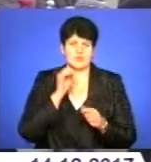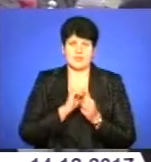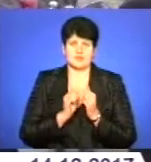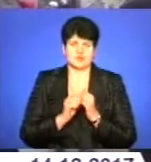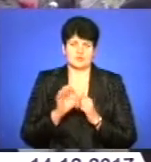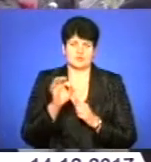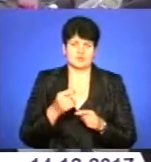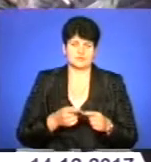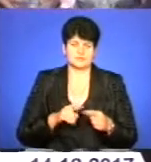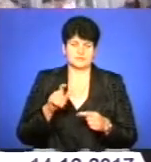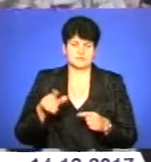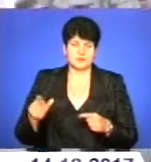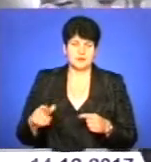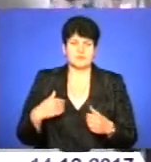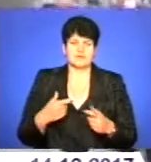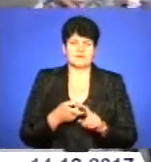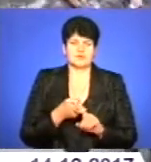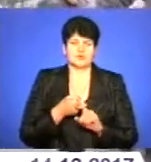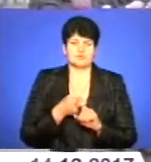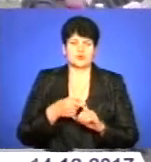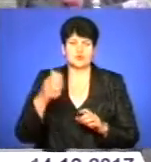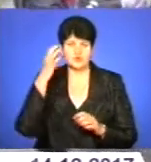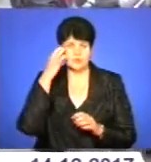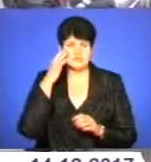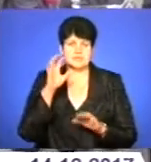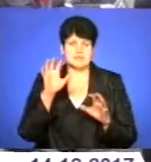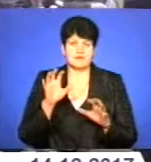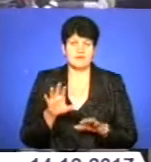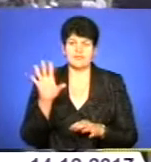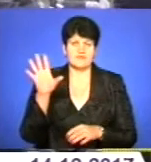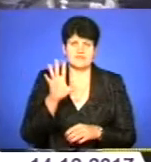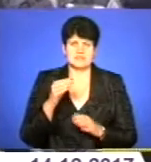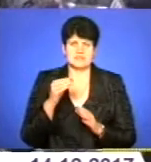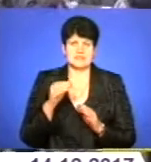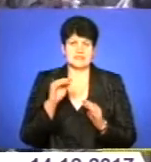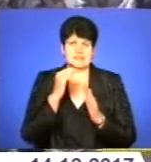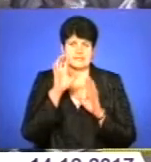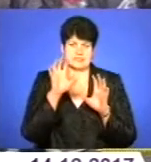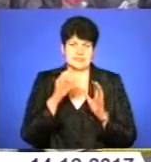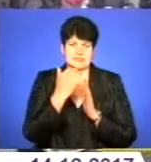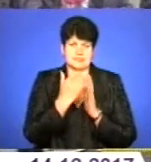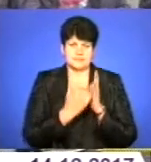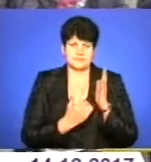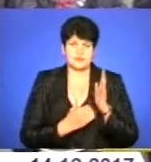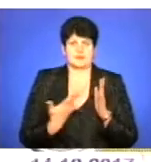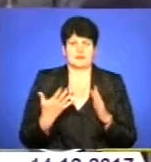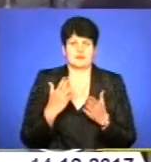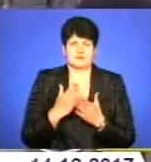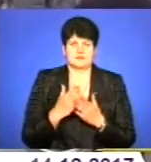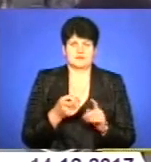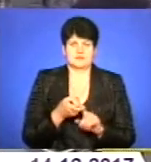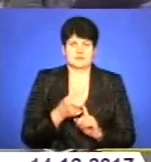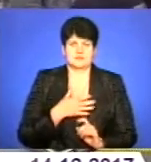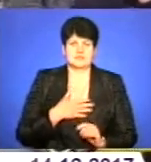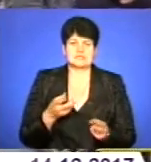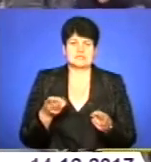Ми відносимося до Чорнобильського закону, але, правда, далеко не всі статті Чорнобильського закону розповсюджуються на нас. Ми